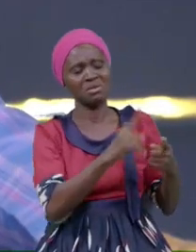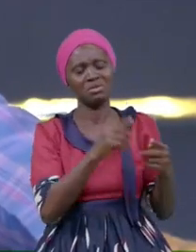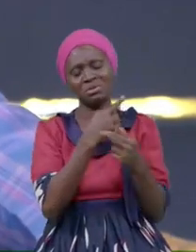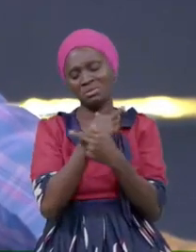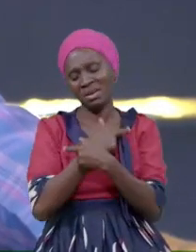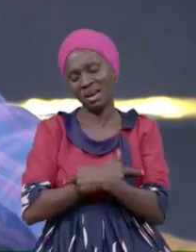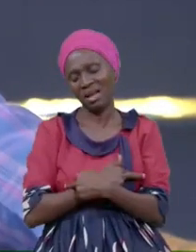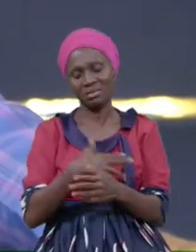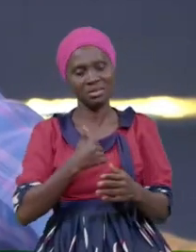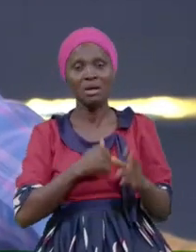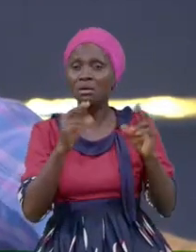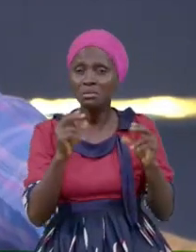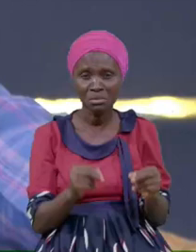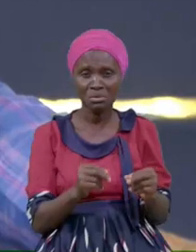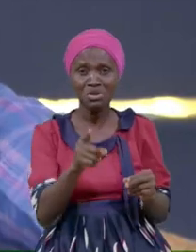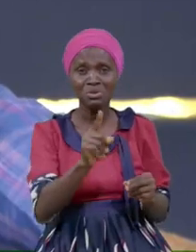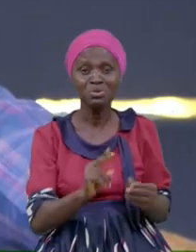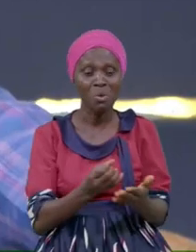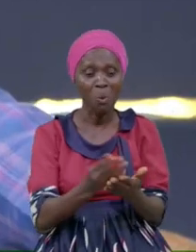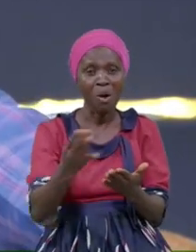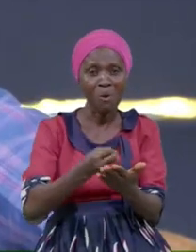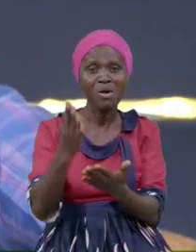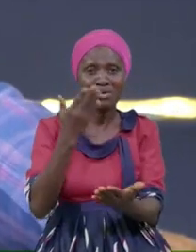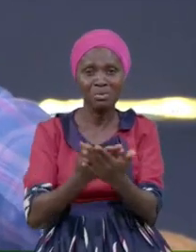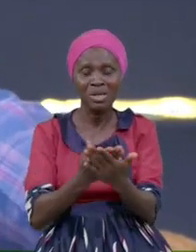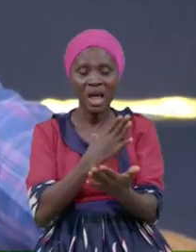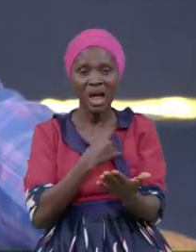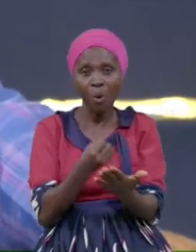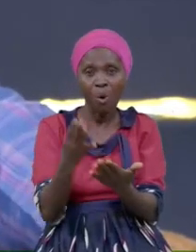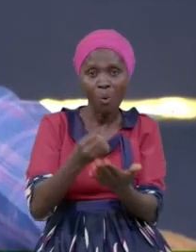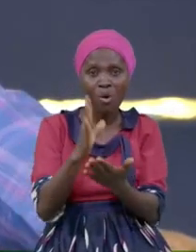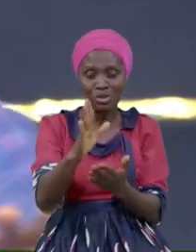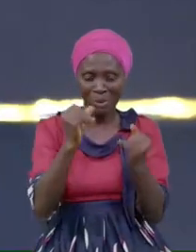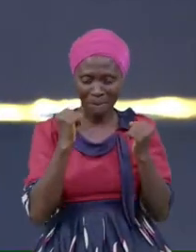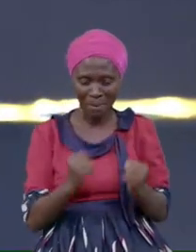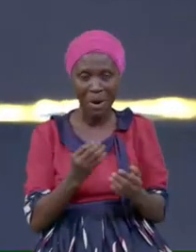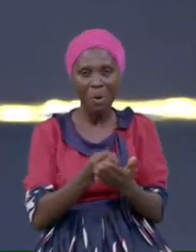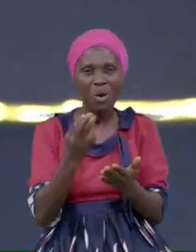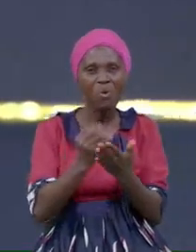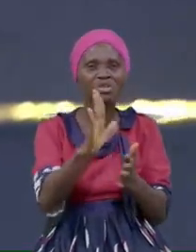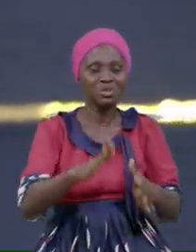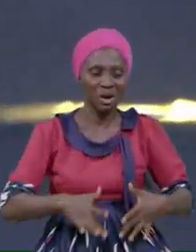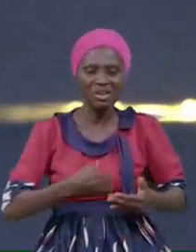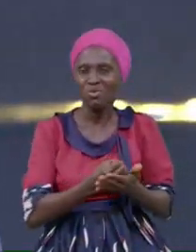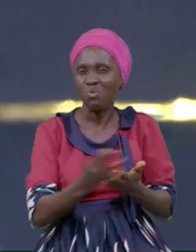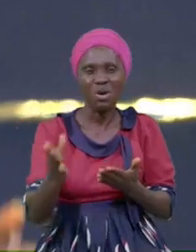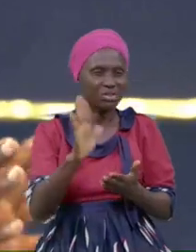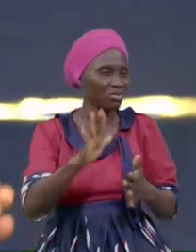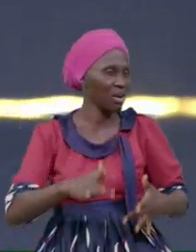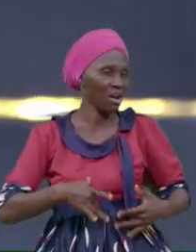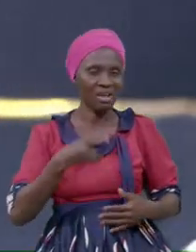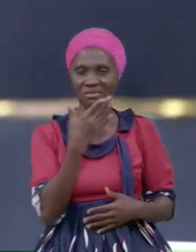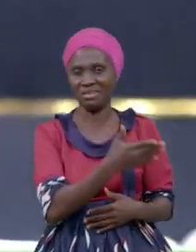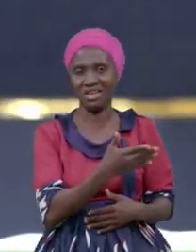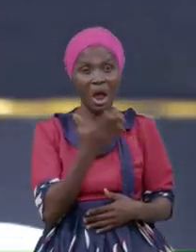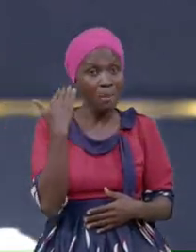l'énergie, tu dépasses l'utilité de ta vie. Tu gaspilles ta vie là-bas. Mais tu ne